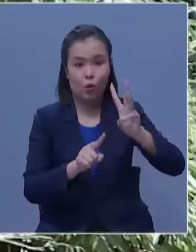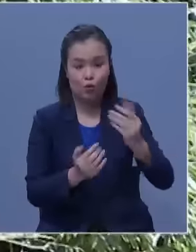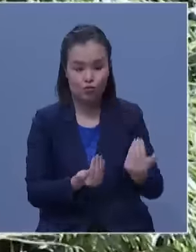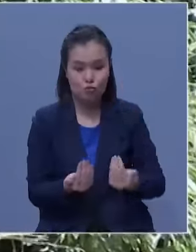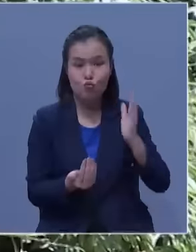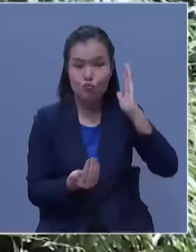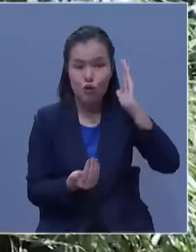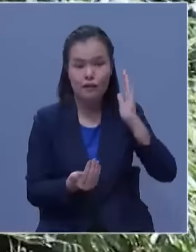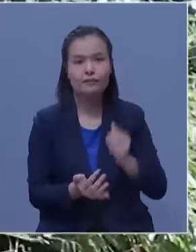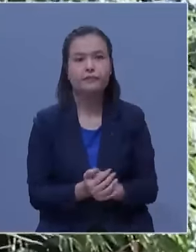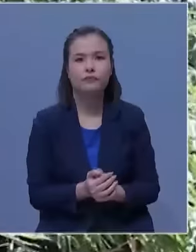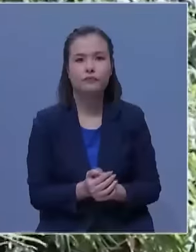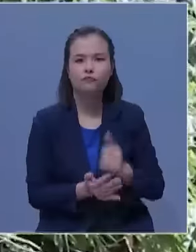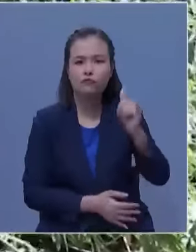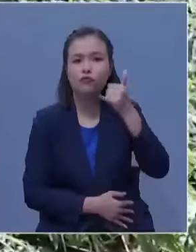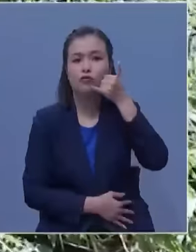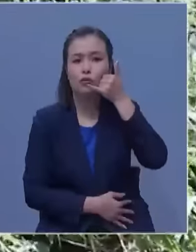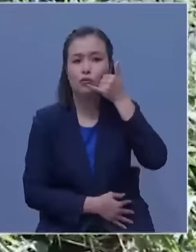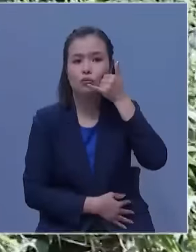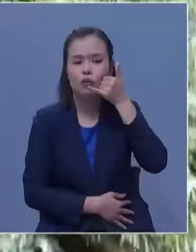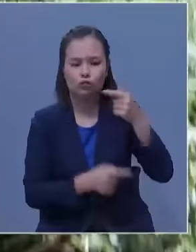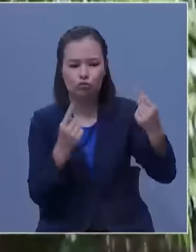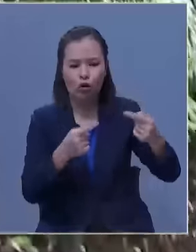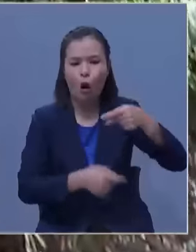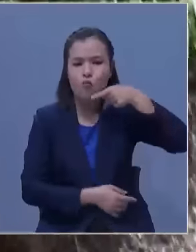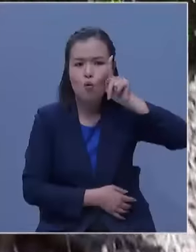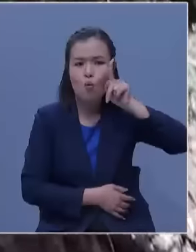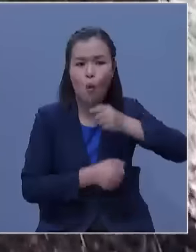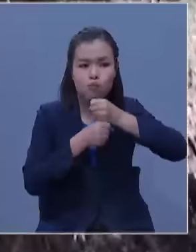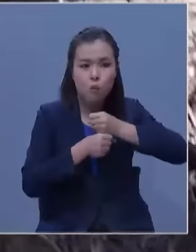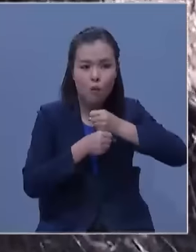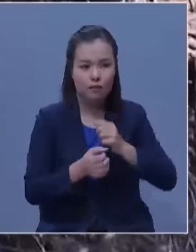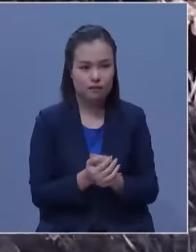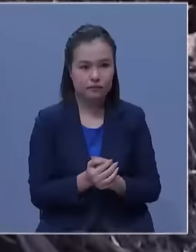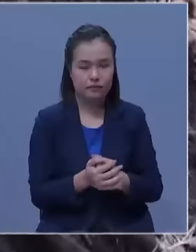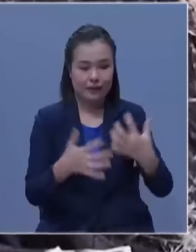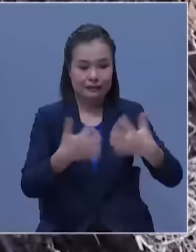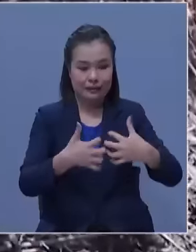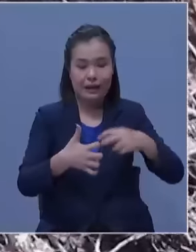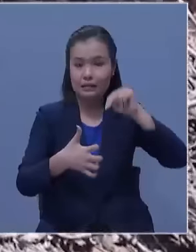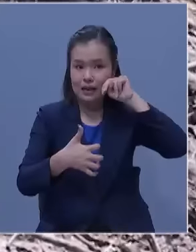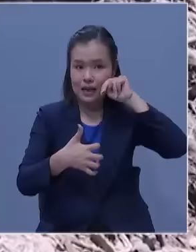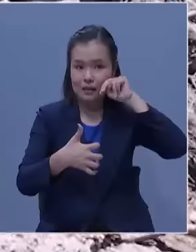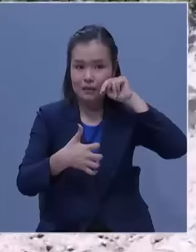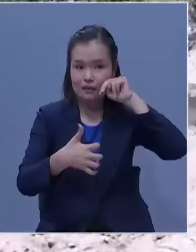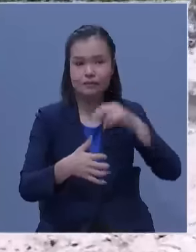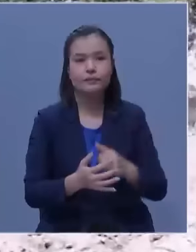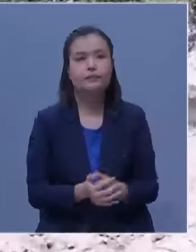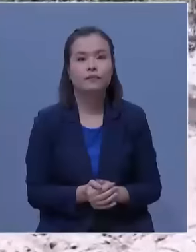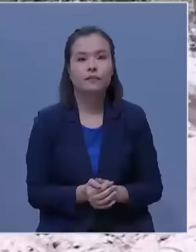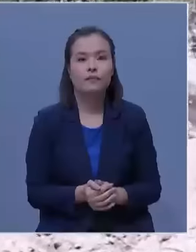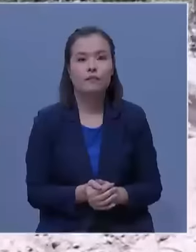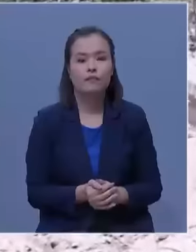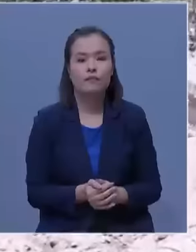ายของคุณสุนทรโทรมาหาบอกว่าทะเลาะกับปู่ตอนที่ลงไปเดินเครื่องสูบน้ำลงไปเดินเครื่องสูบน้ำเนี่ยนะครับ